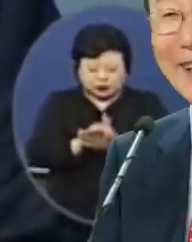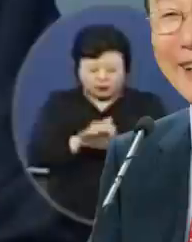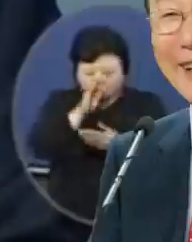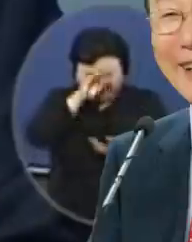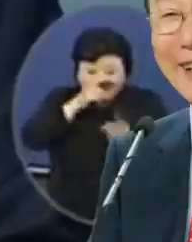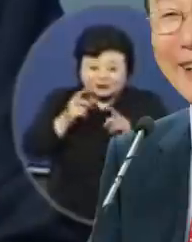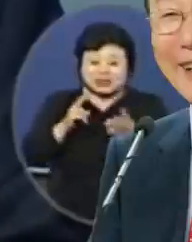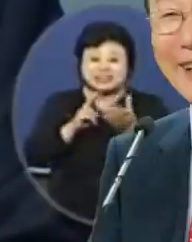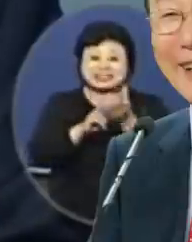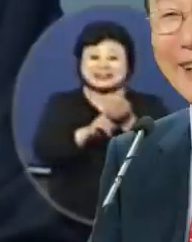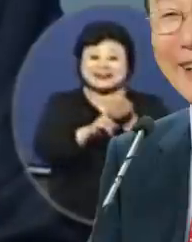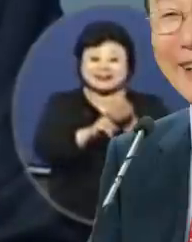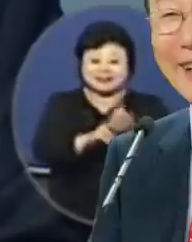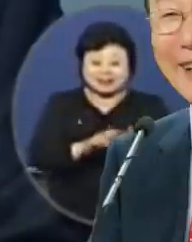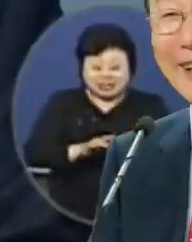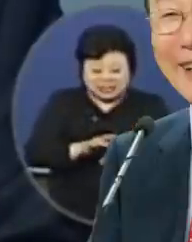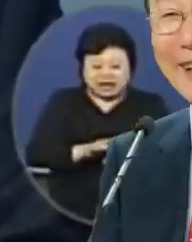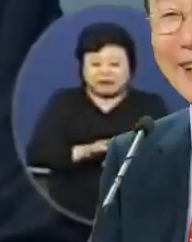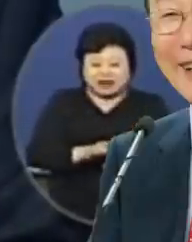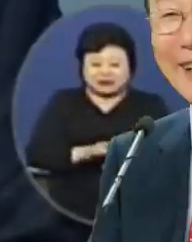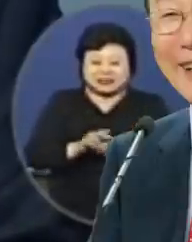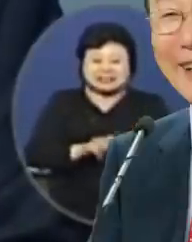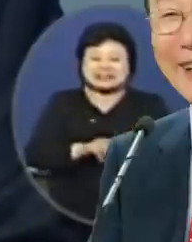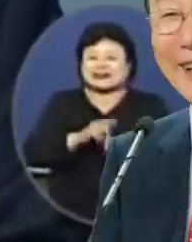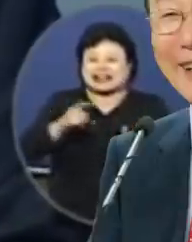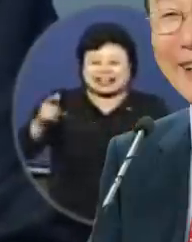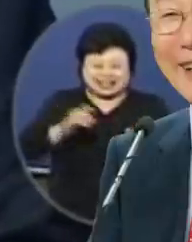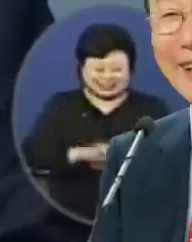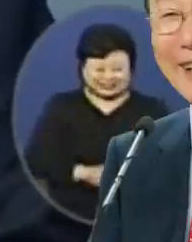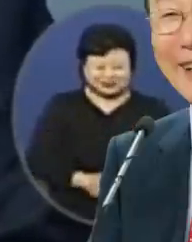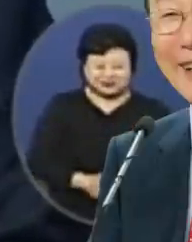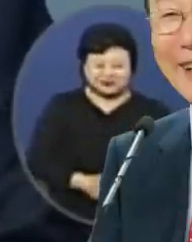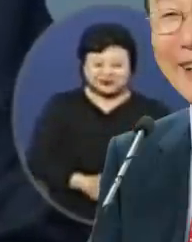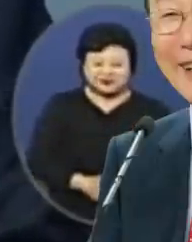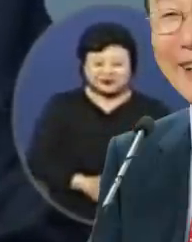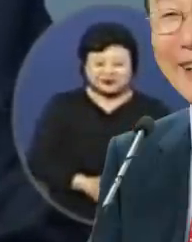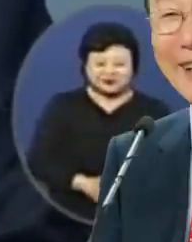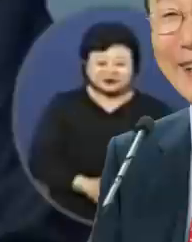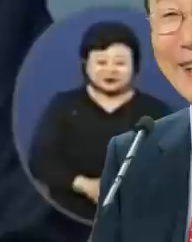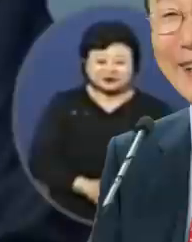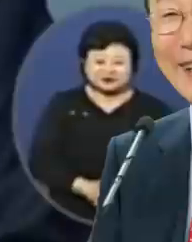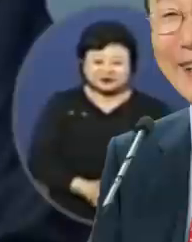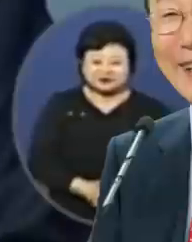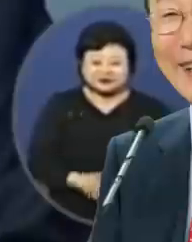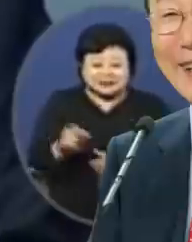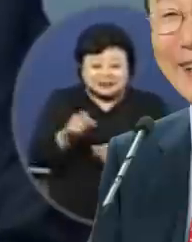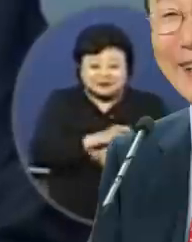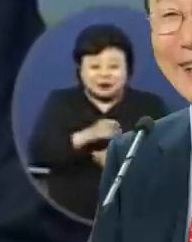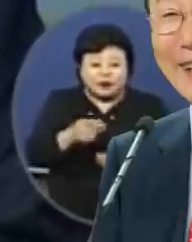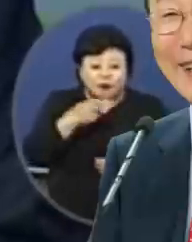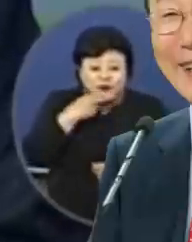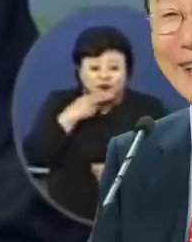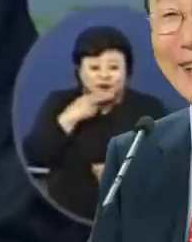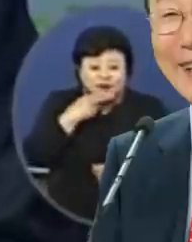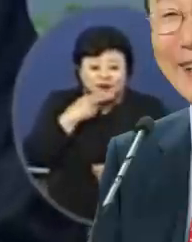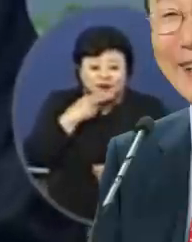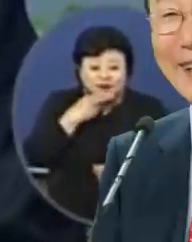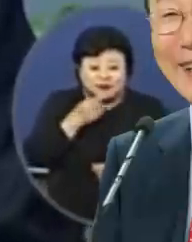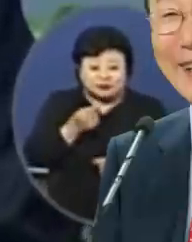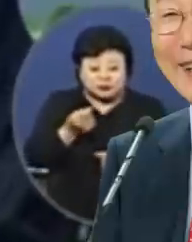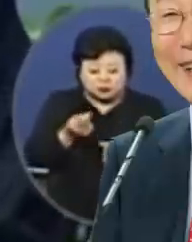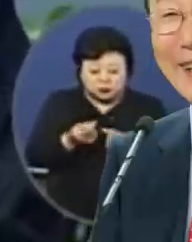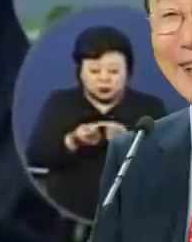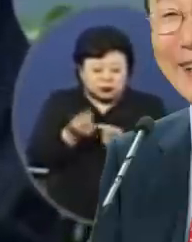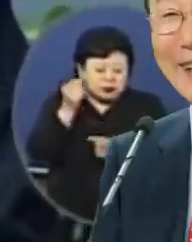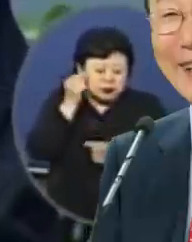것입니다. 약 발라 나오면 보통 사람이 다 하는 그 시간에 특별한 것도 없지요. 그러나 뽀무라지 하나라도